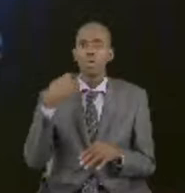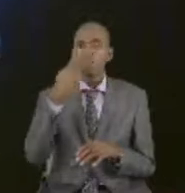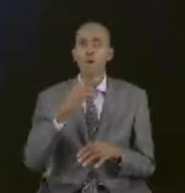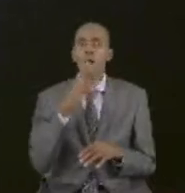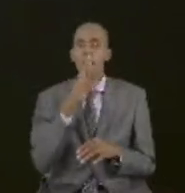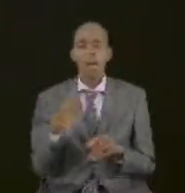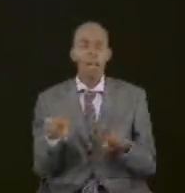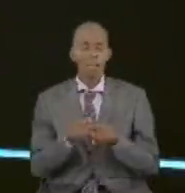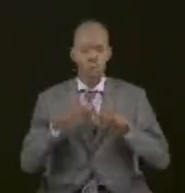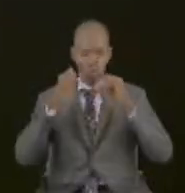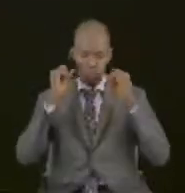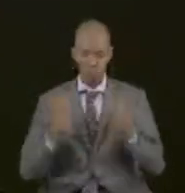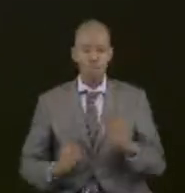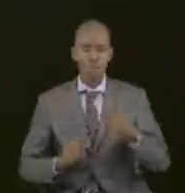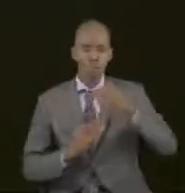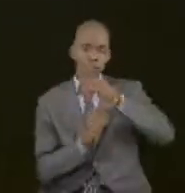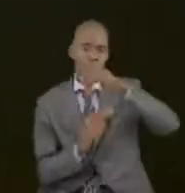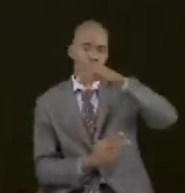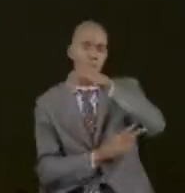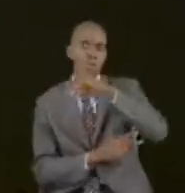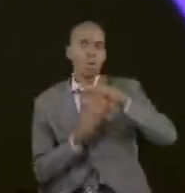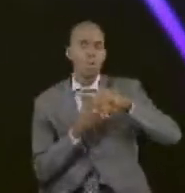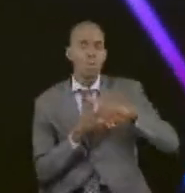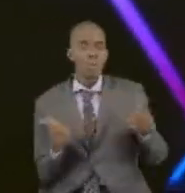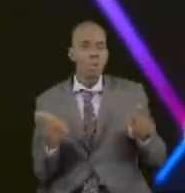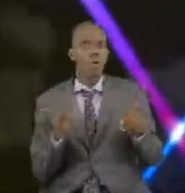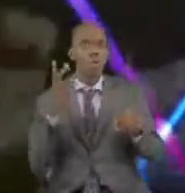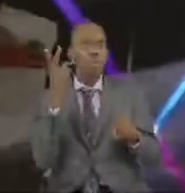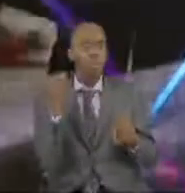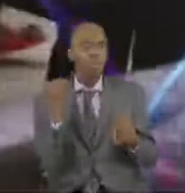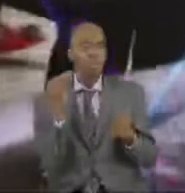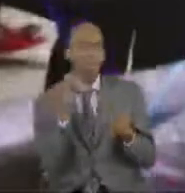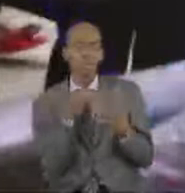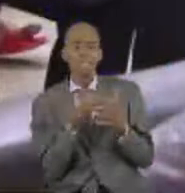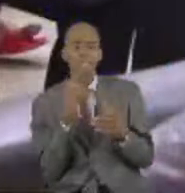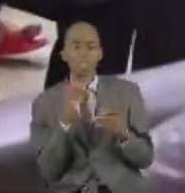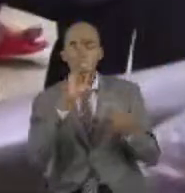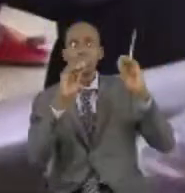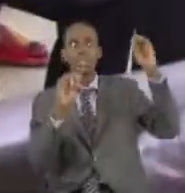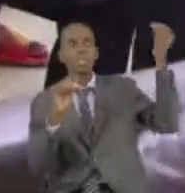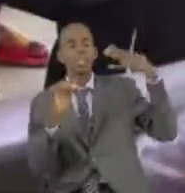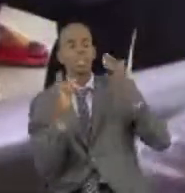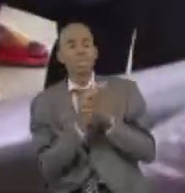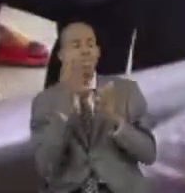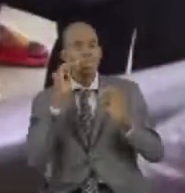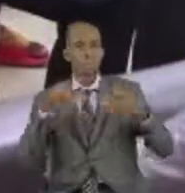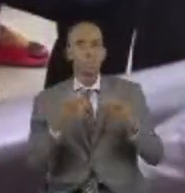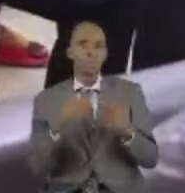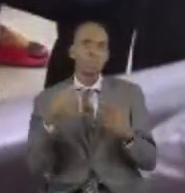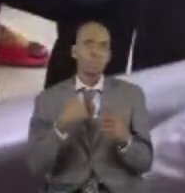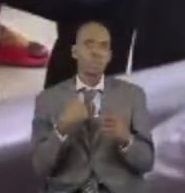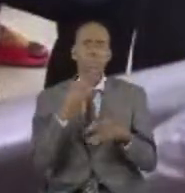des colonnes me donnait à moi et à bana bana base la mère de l'association afin qu